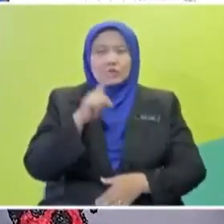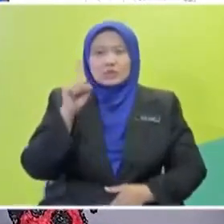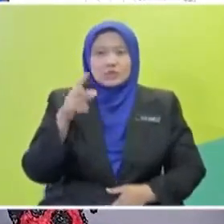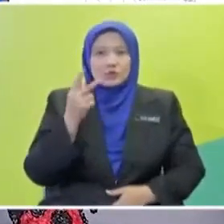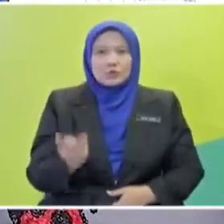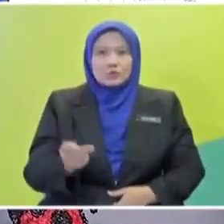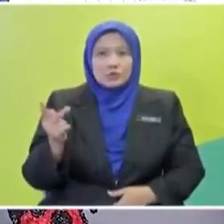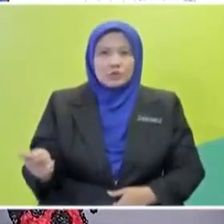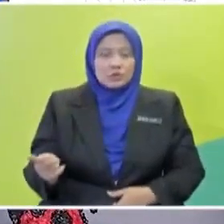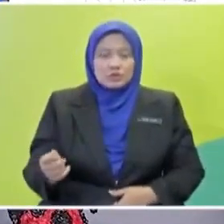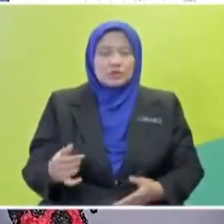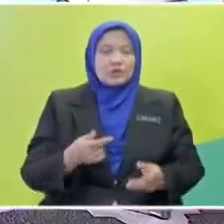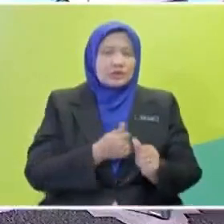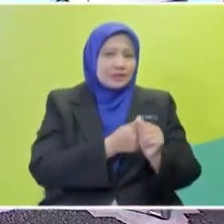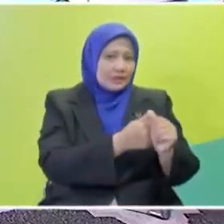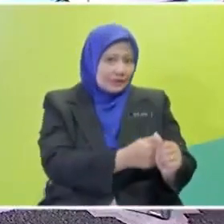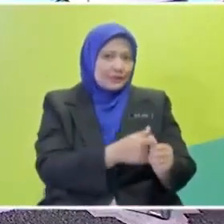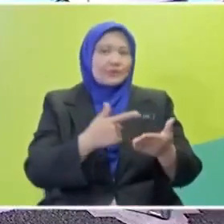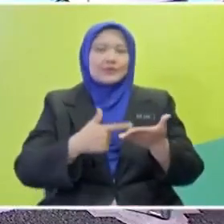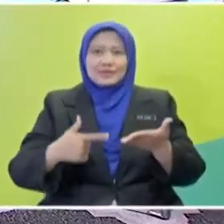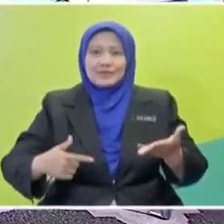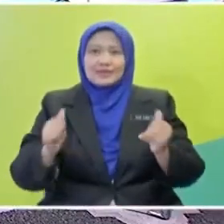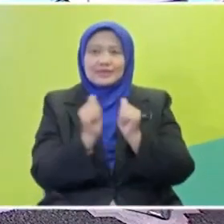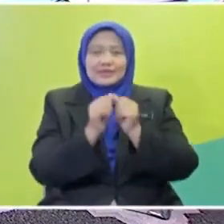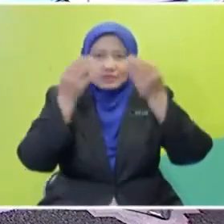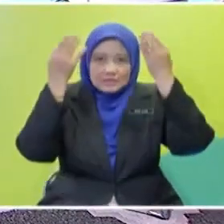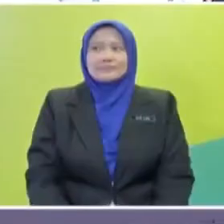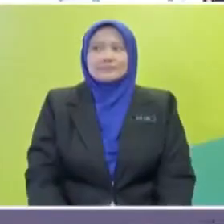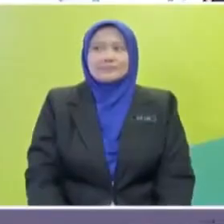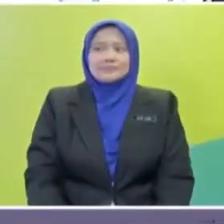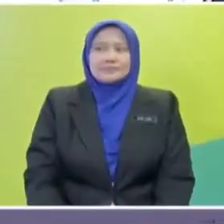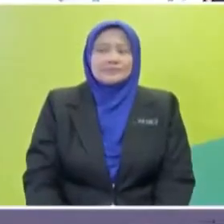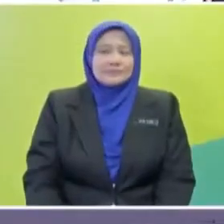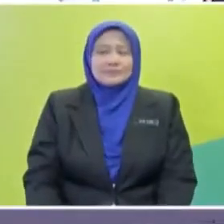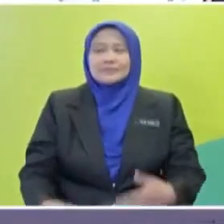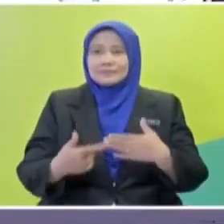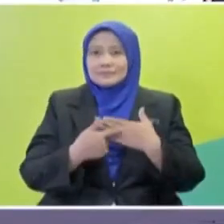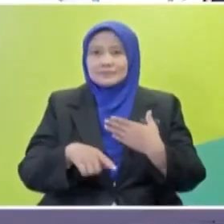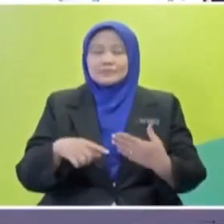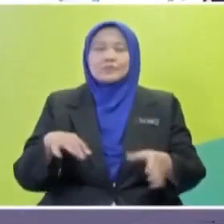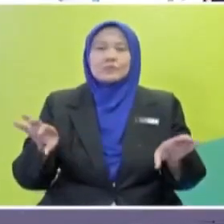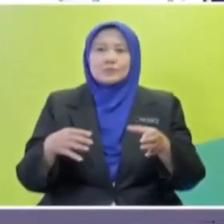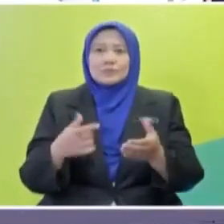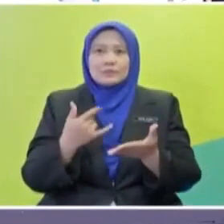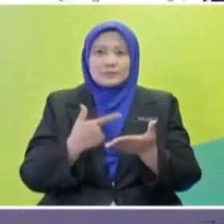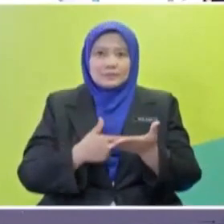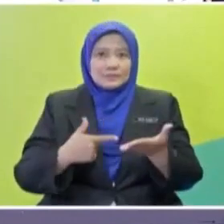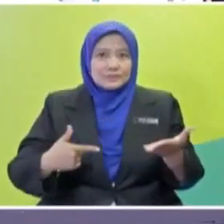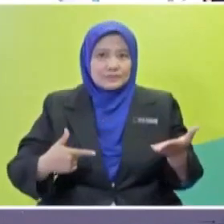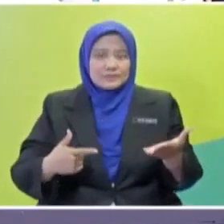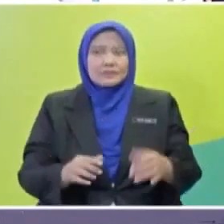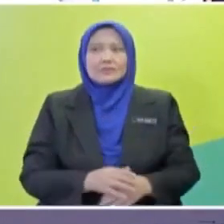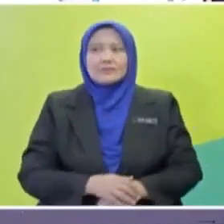kita telah hasilkan bersama Cikgu Suhaila. Hai Syafika, kembali kita ya. Baiklah, selepas kita buat lakaran Syafika, okey,